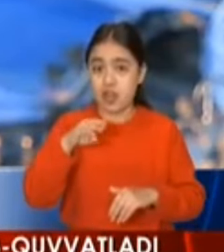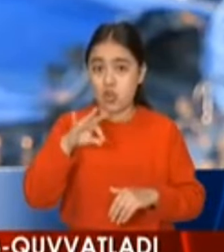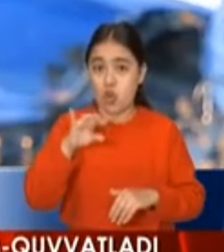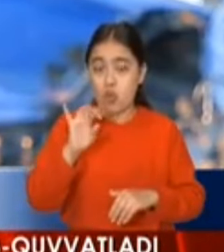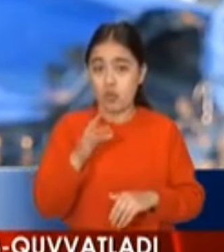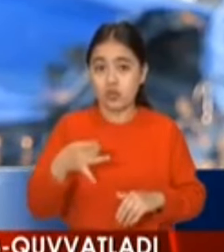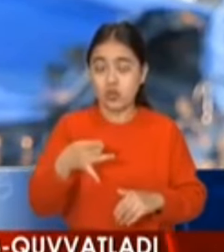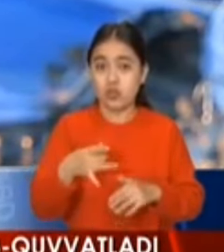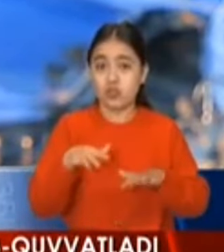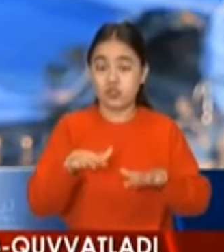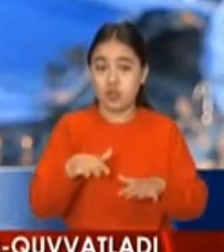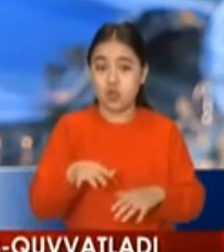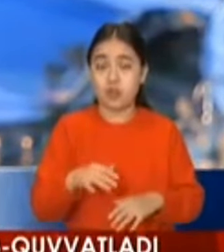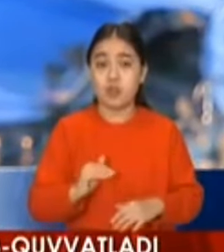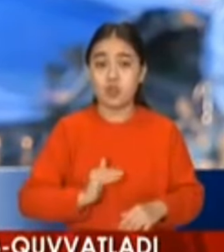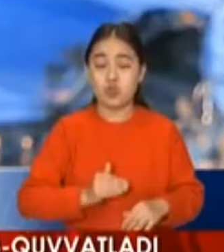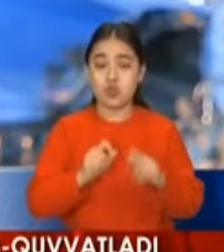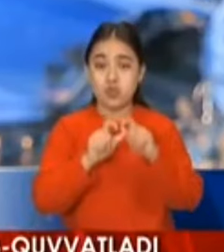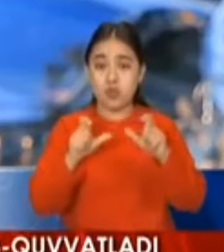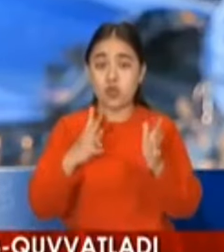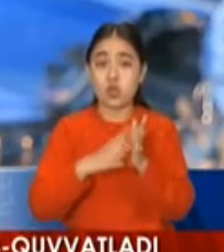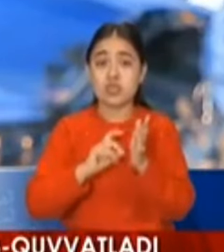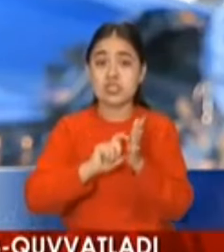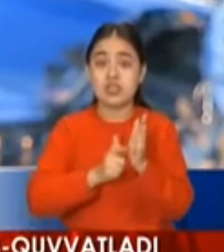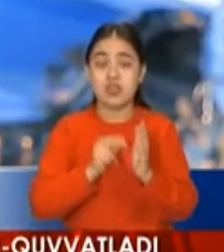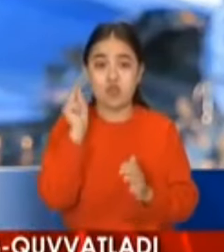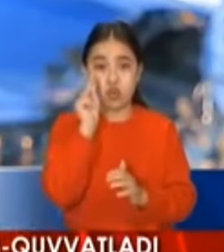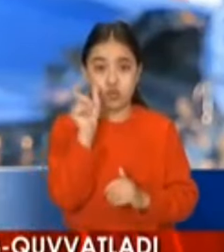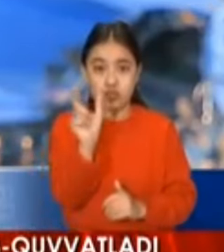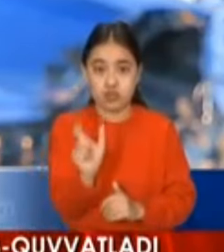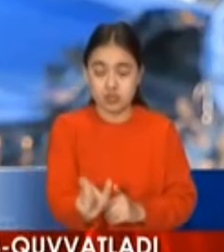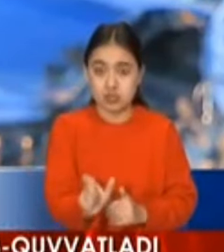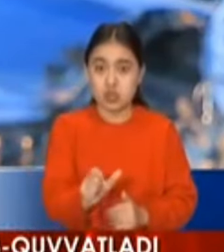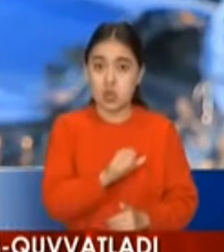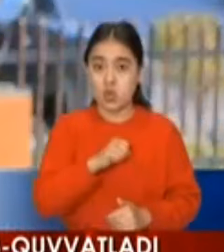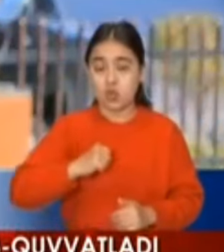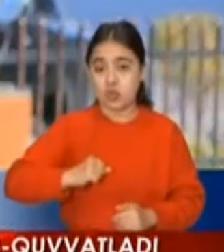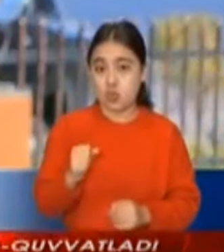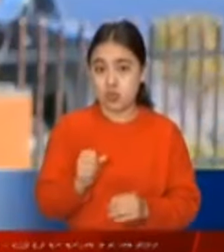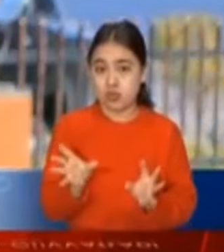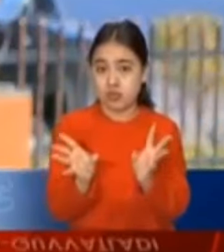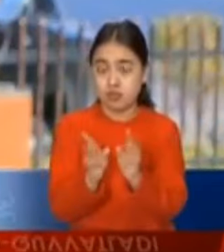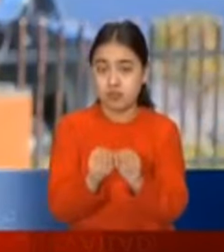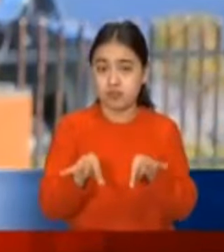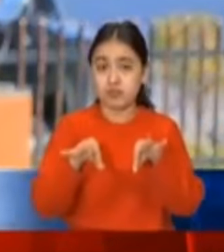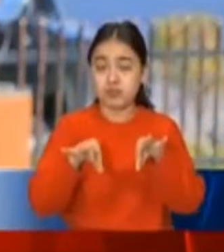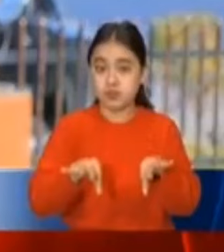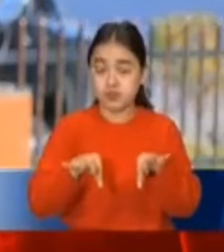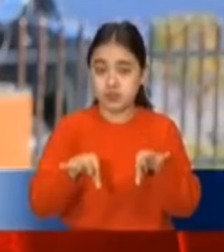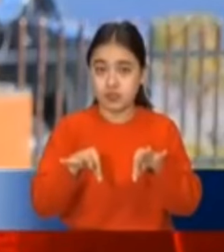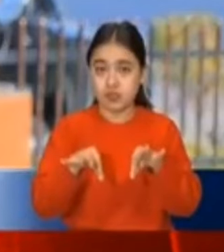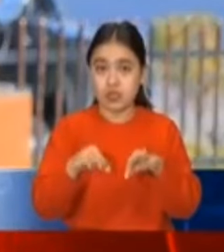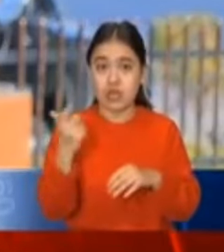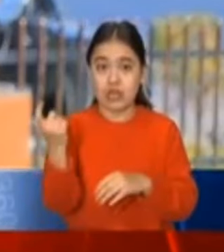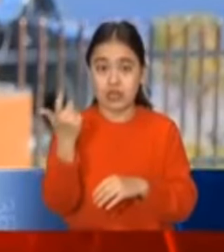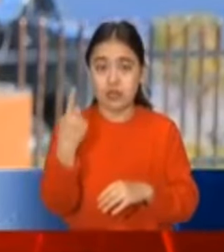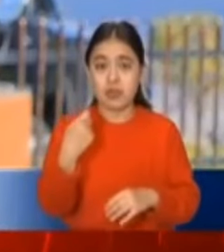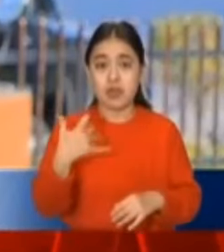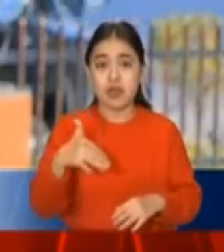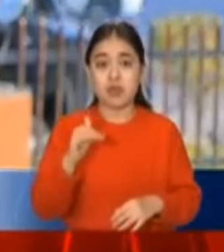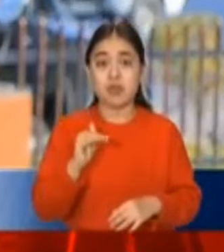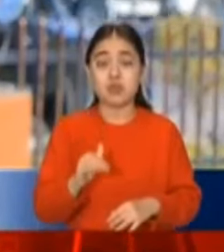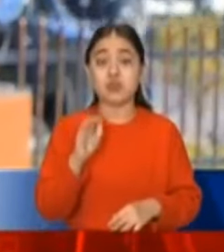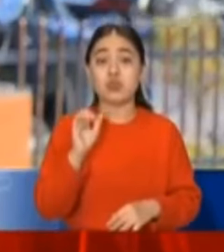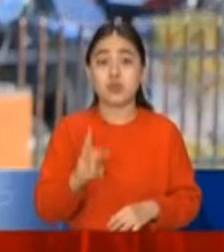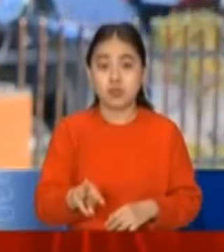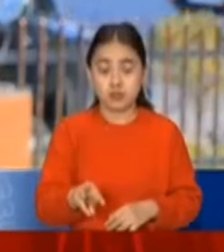joylashgan xususiy maktabni 9 sınıf o'quvchisi o'zini o'rtog'i bilan transport vositasini egasidan 150 ming